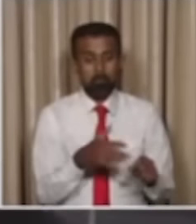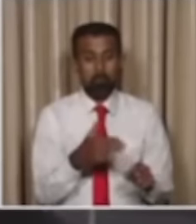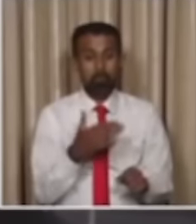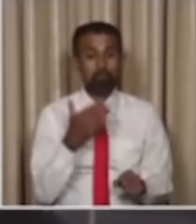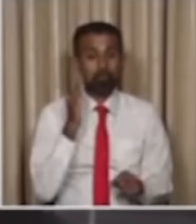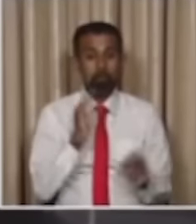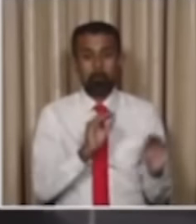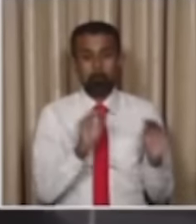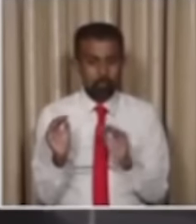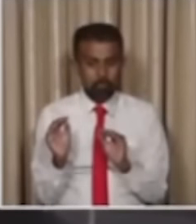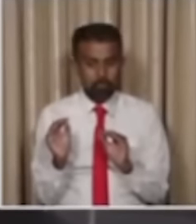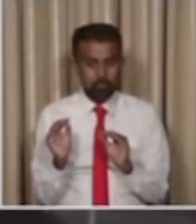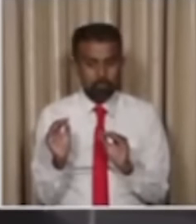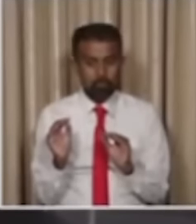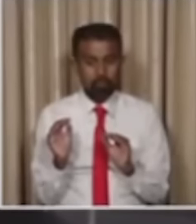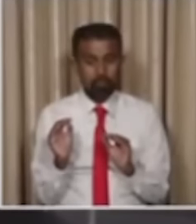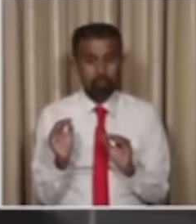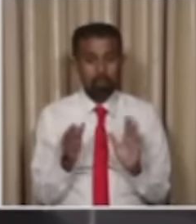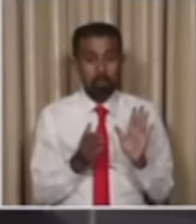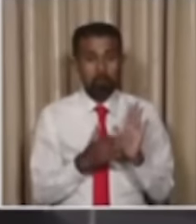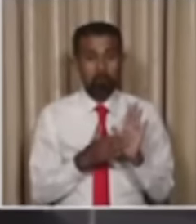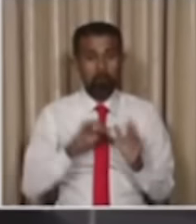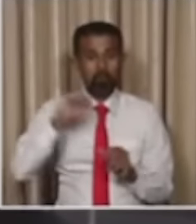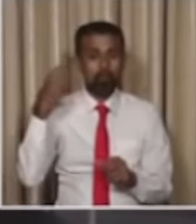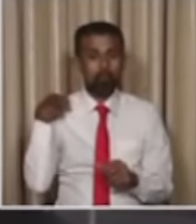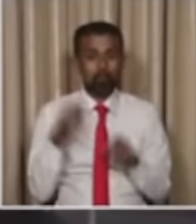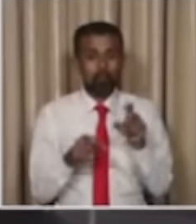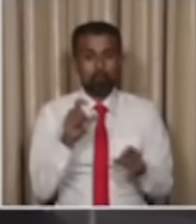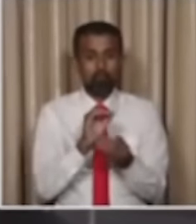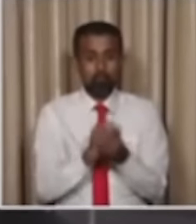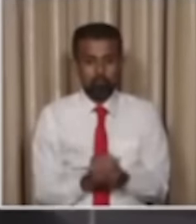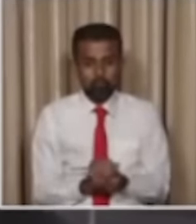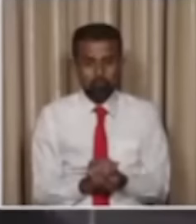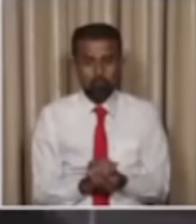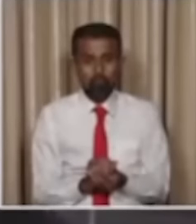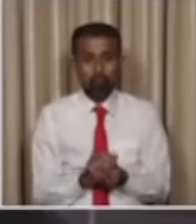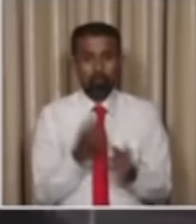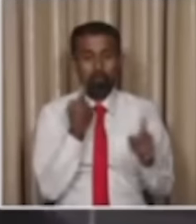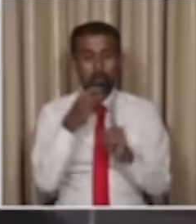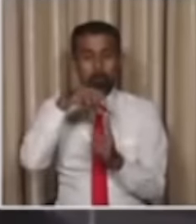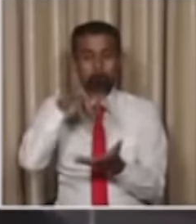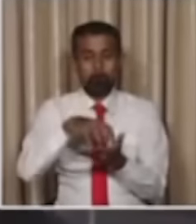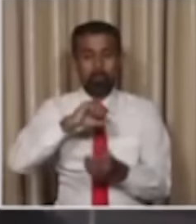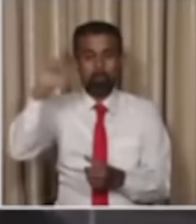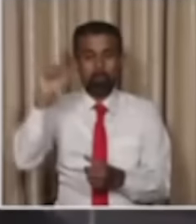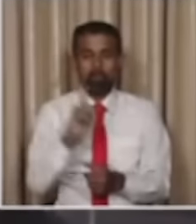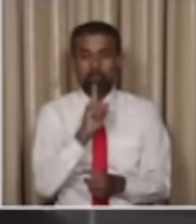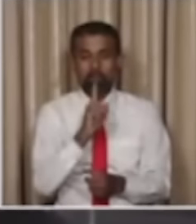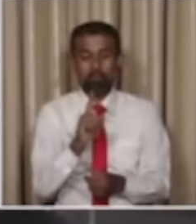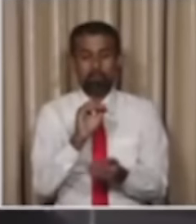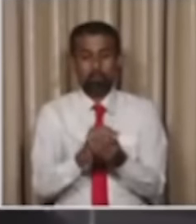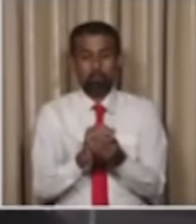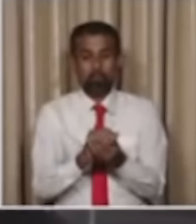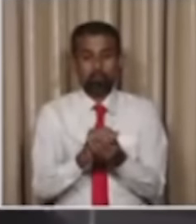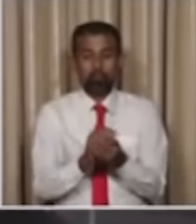කාරයන්. ඉන් පසුව තමයි එදා මායදුන්න රජතුමා මුස්ලිම්වරුන්ව ආරක්ෂා කරන්න උඩරට පළාතේ රජවරුන්ට ගිහිල්ලා ආරක්ෂාව ඒ